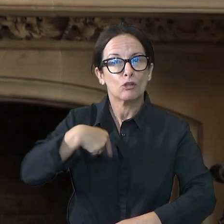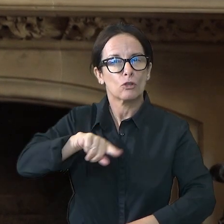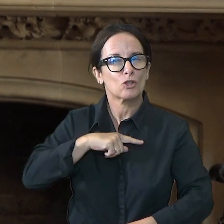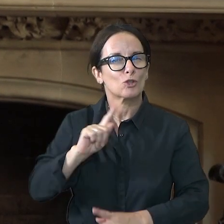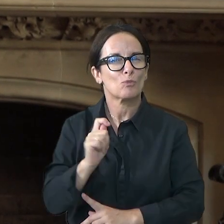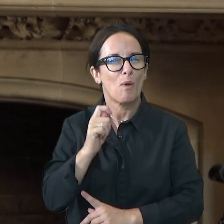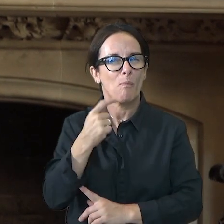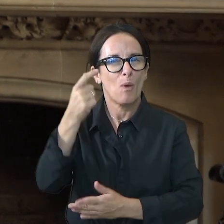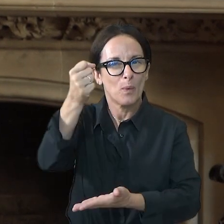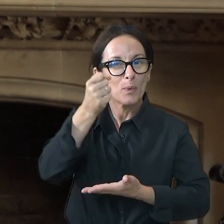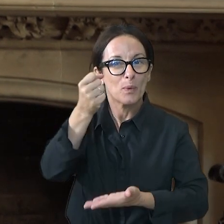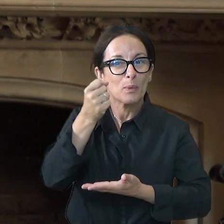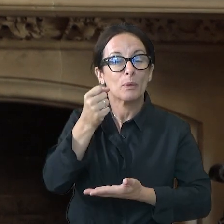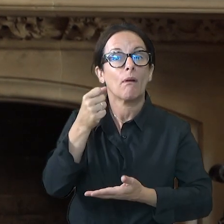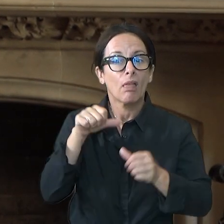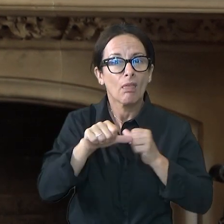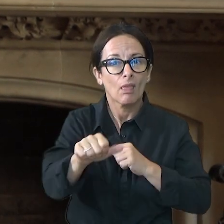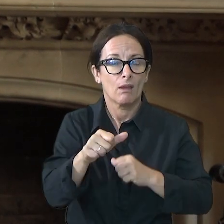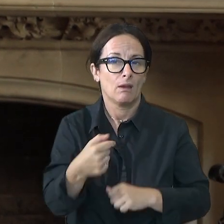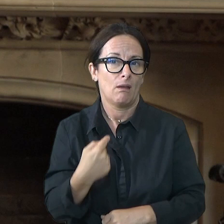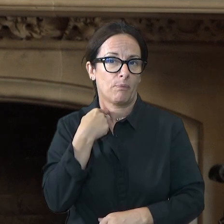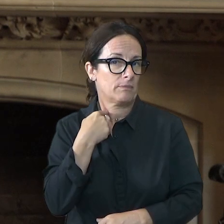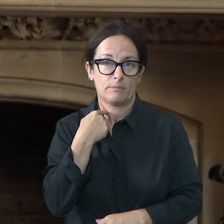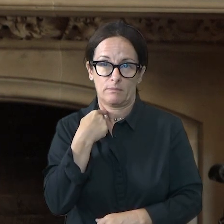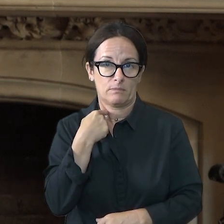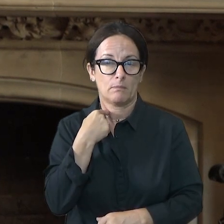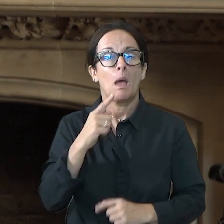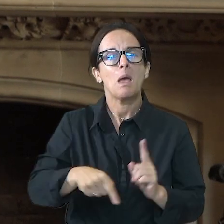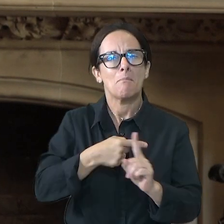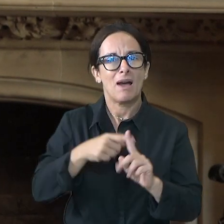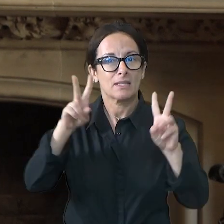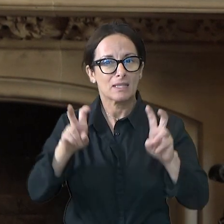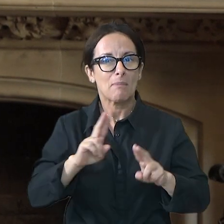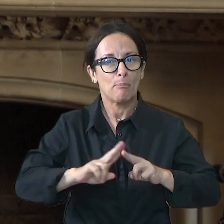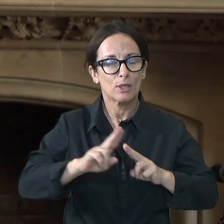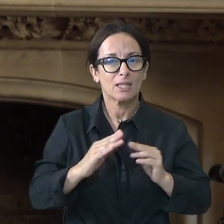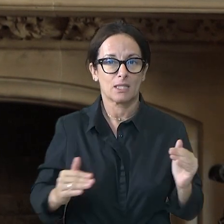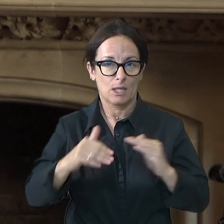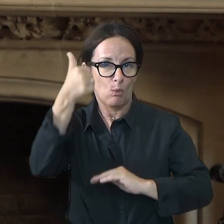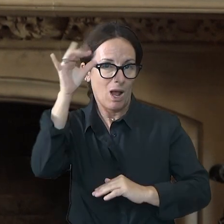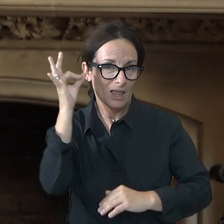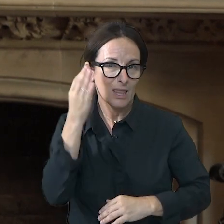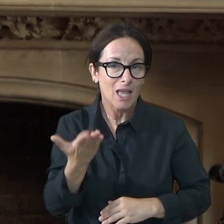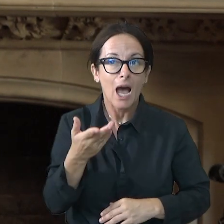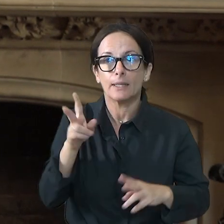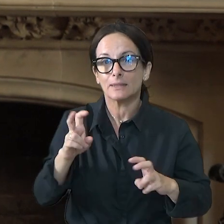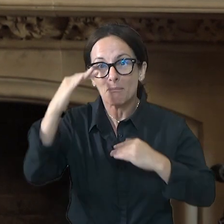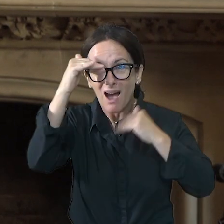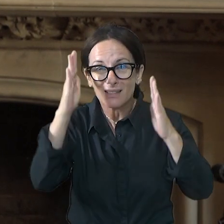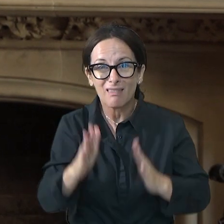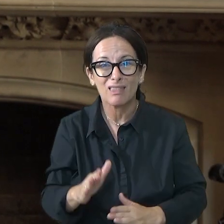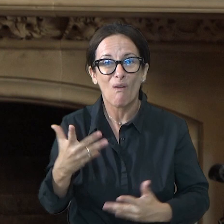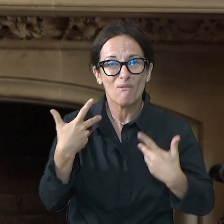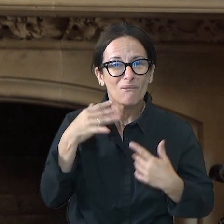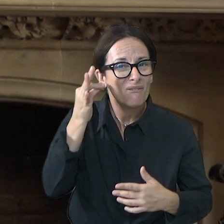que hi ha tot aquest finançament europeu. Però sobretot també estarem vigilants a tot allò referent a les polítiques d'igualtat, l'atenció a